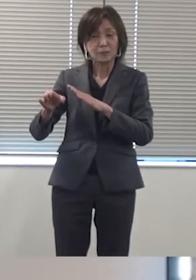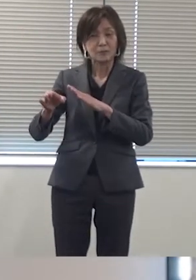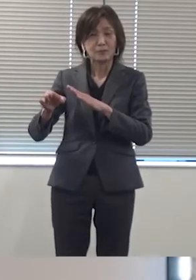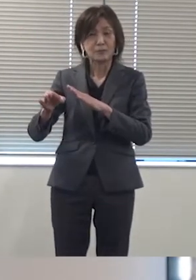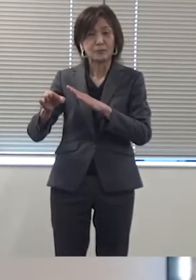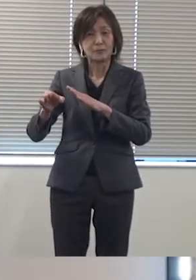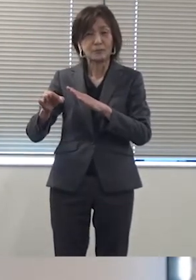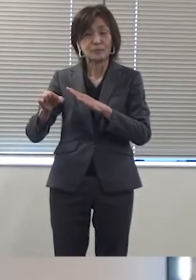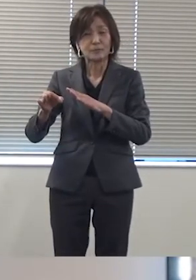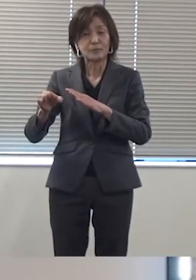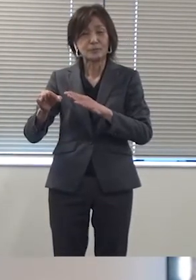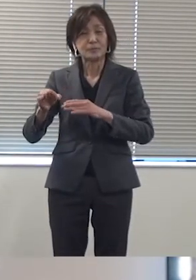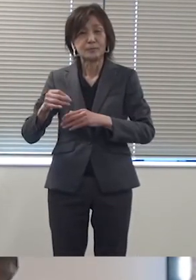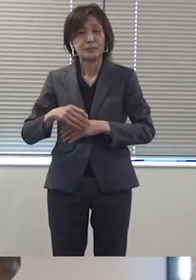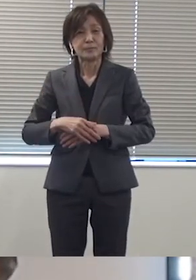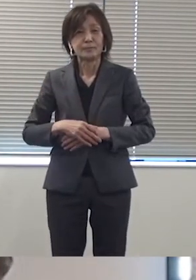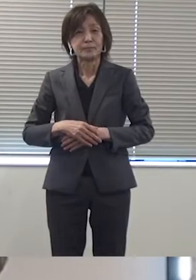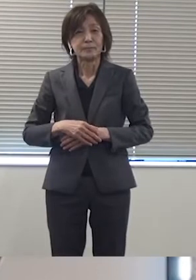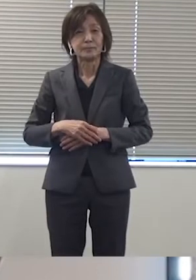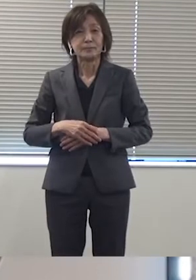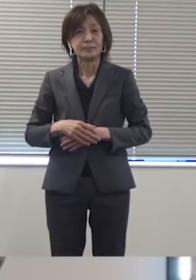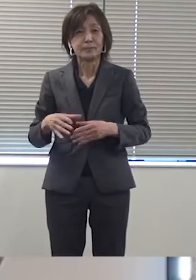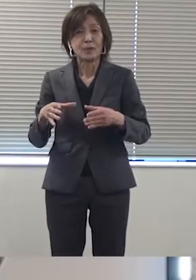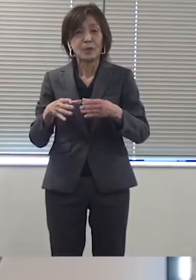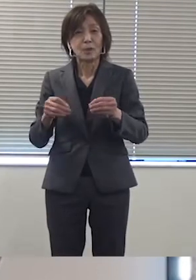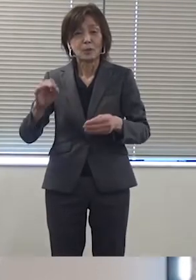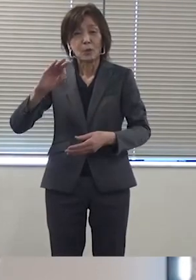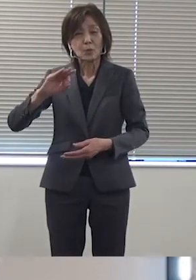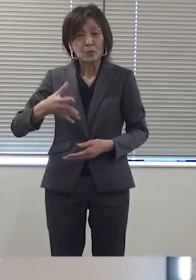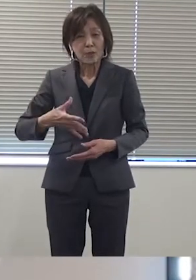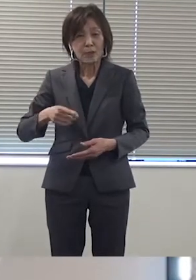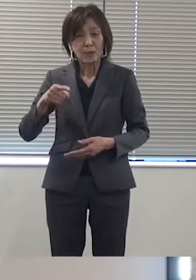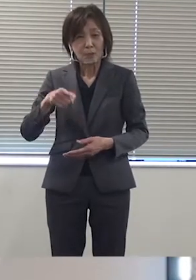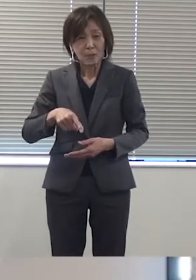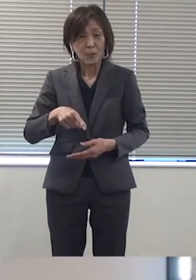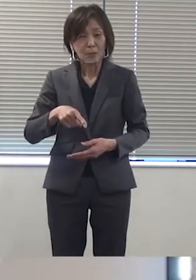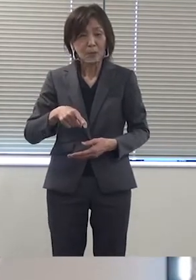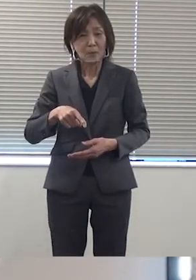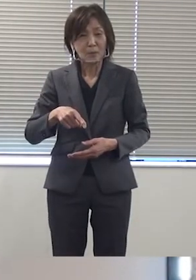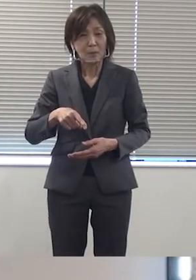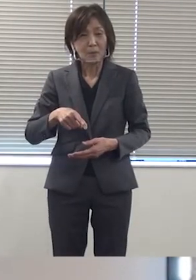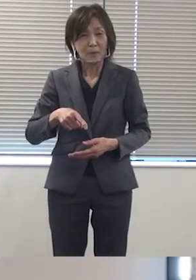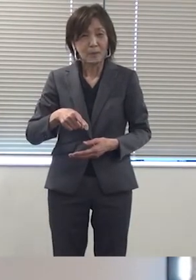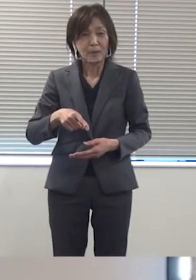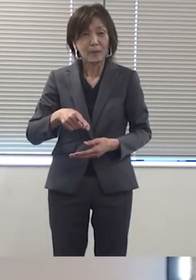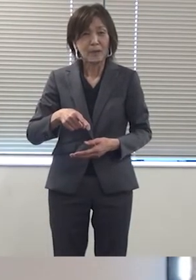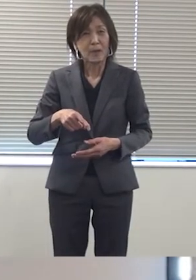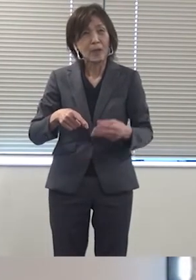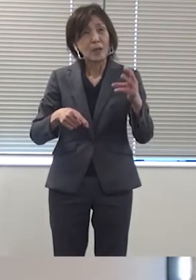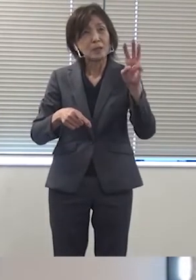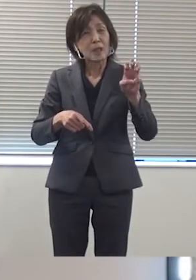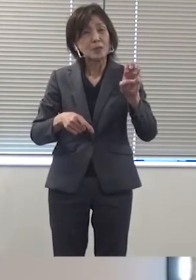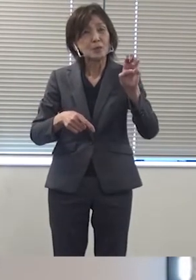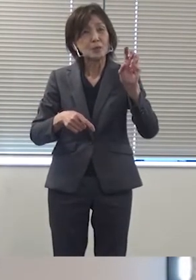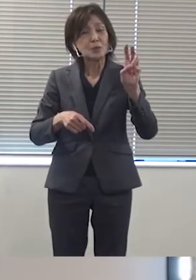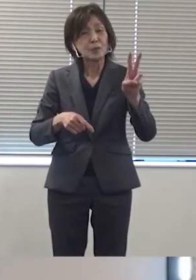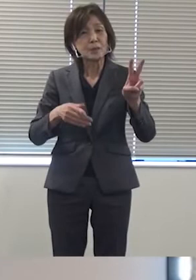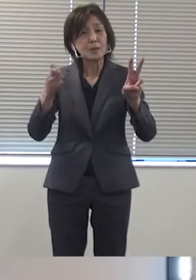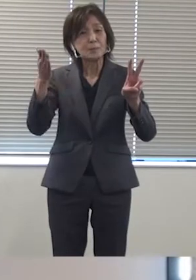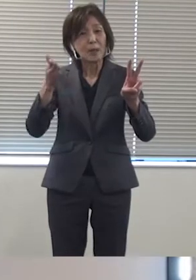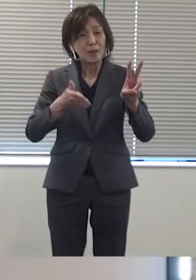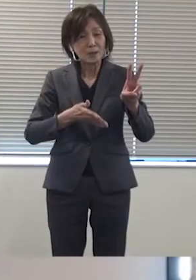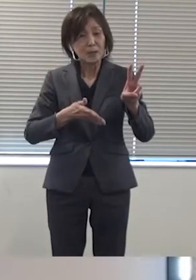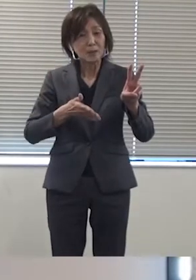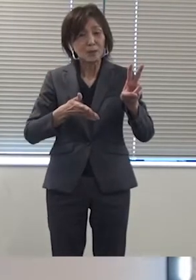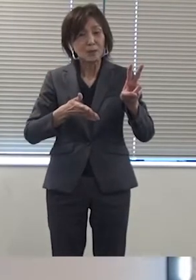32% ぐらいですよね。あの国税が振り返ってくるので、国税も結果的に言うと財源として出てくるので、あのちょっとほっとして